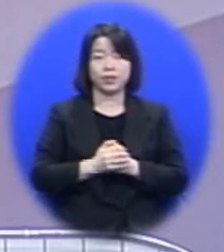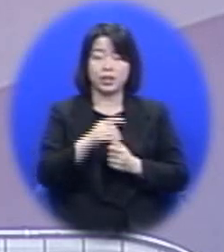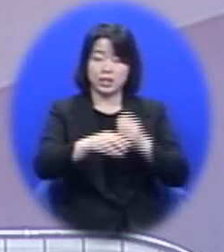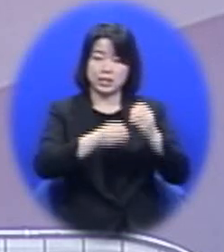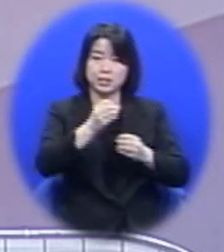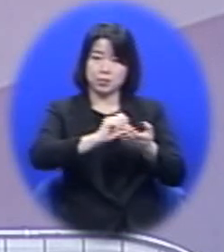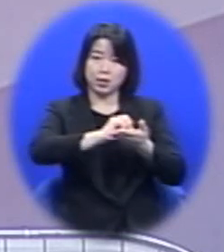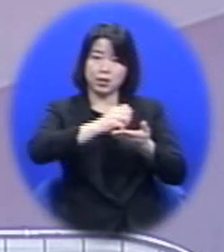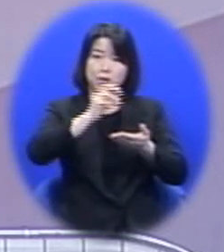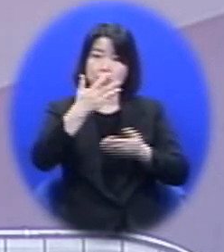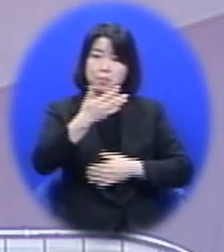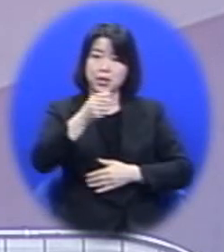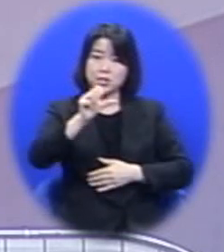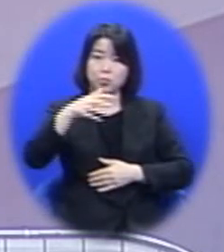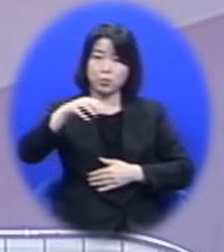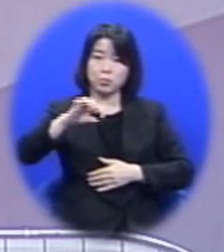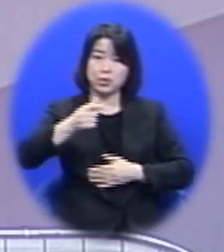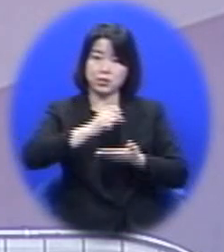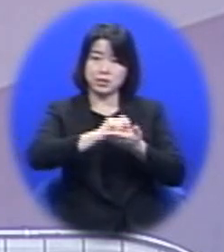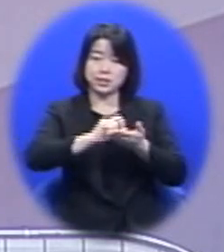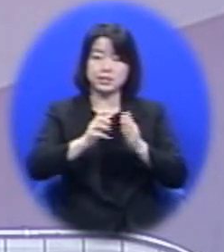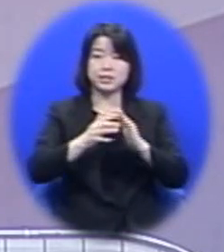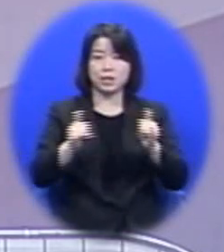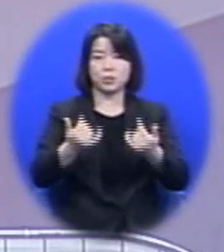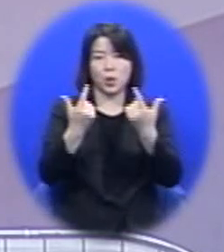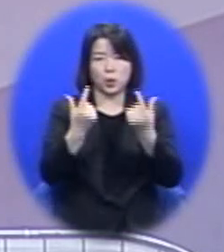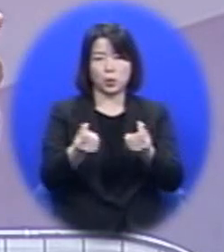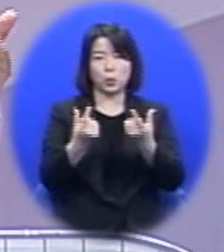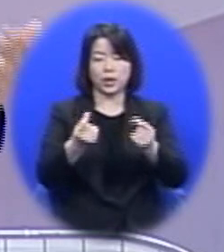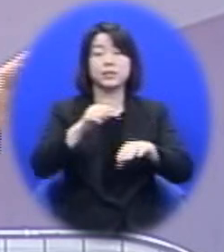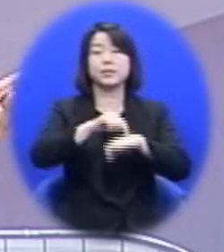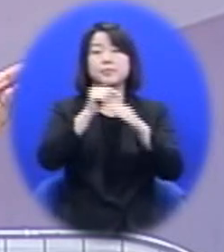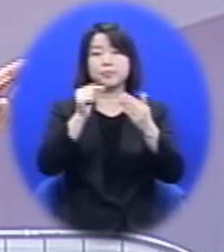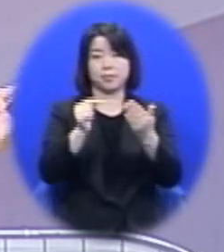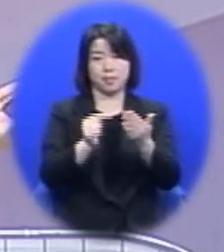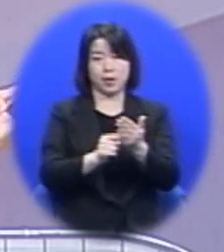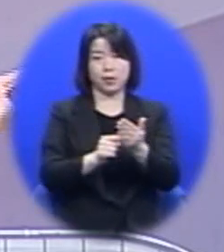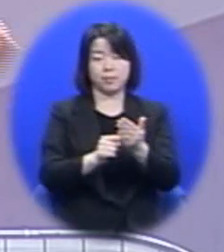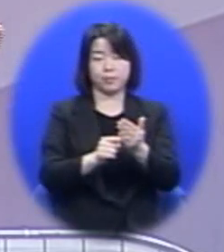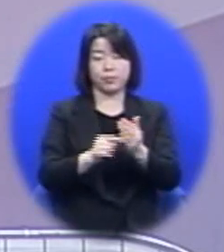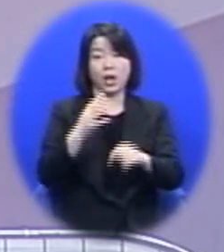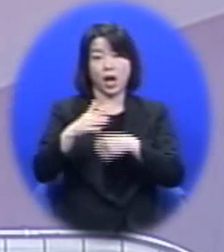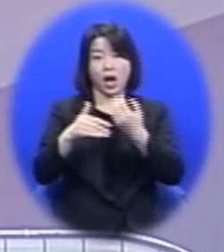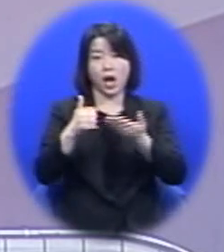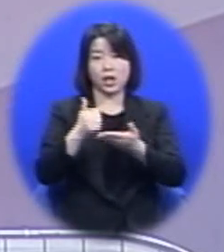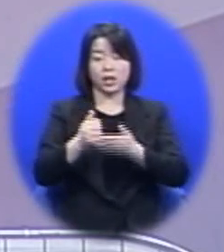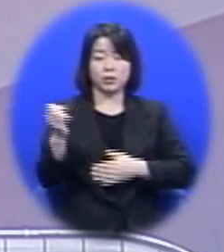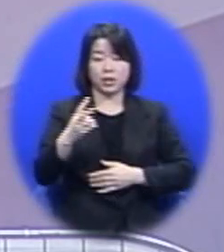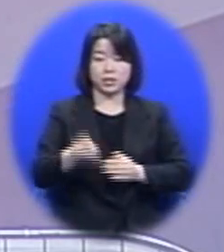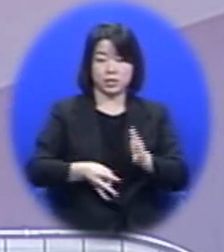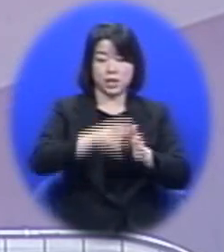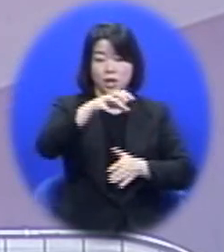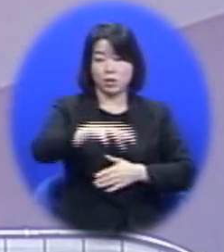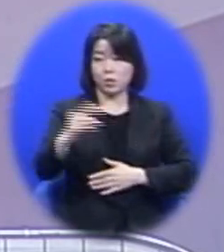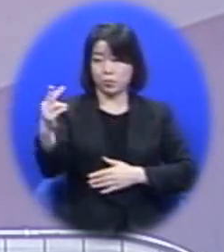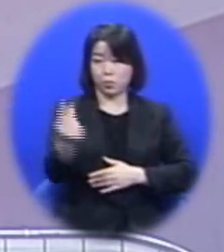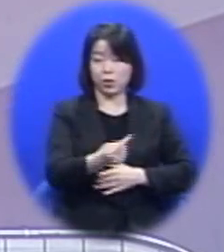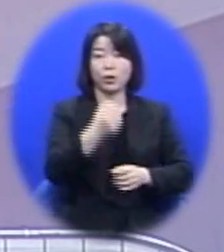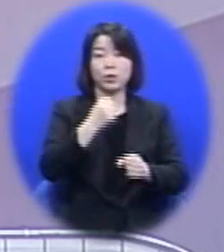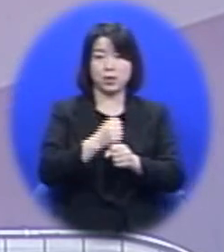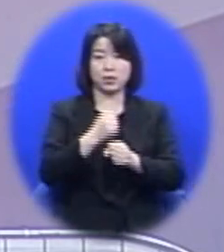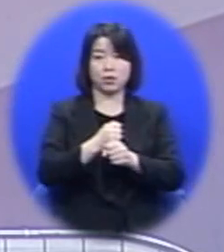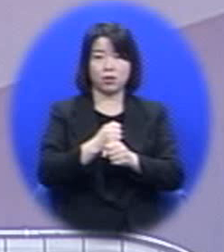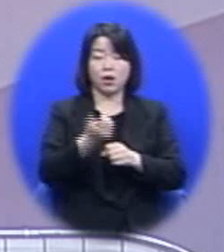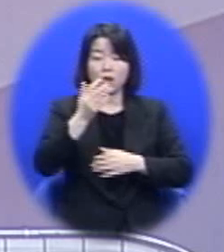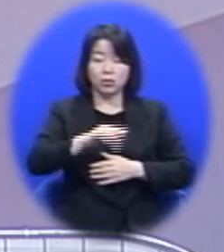기자도 똑같은 심정인 것입니다. 하나님께서 우리를 다시 예루살렘으로 돌아오게 하셨습니다. 그런데